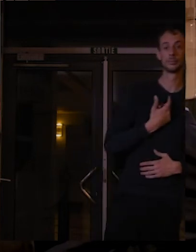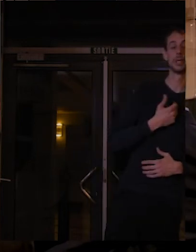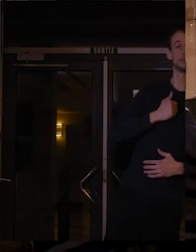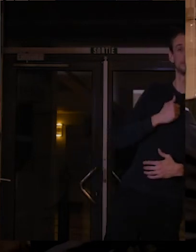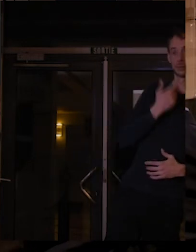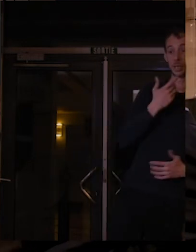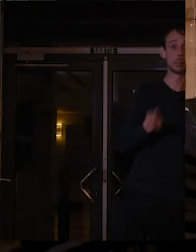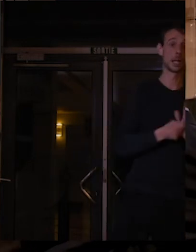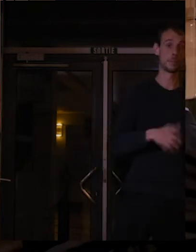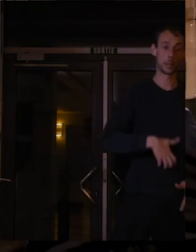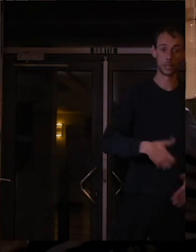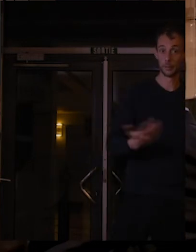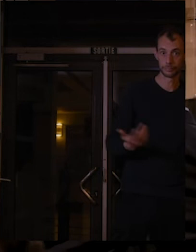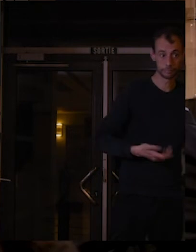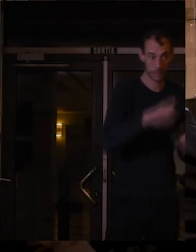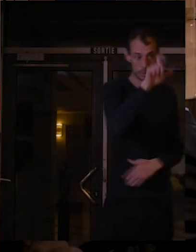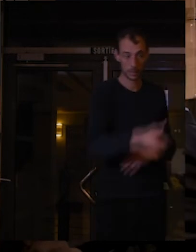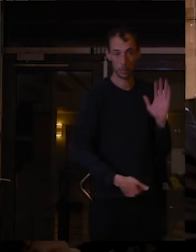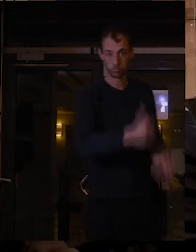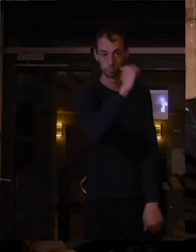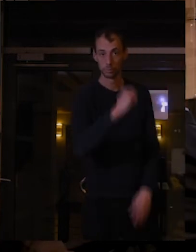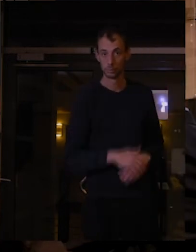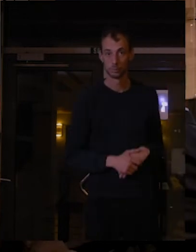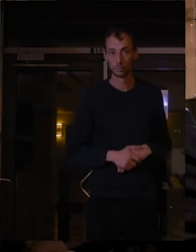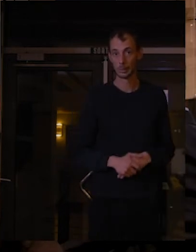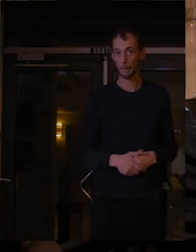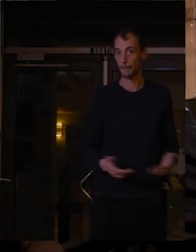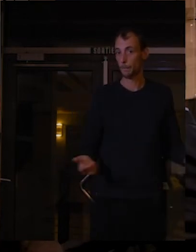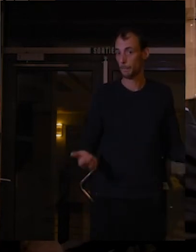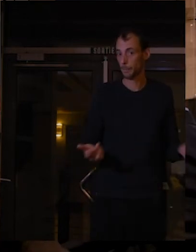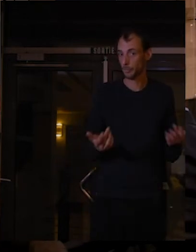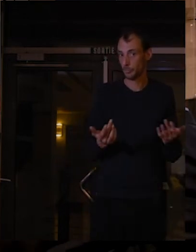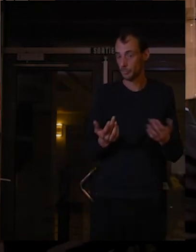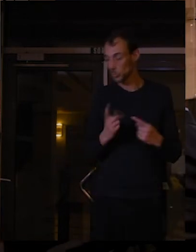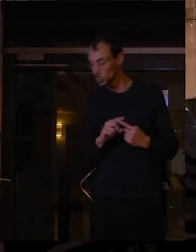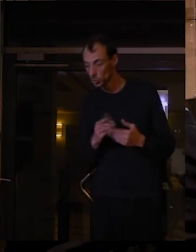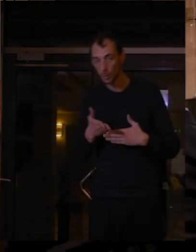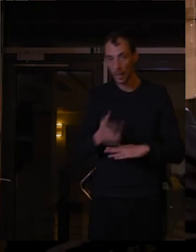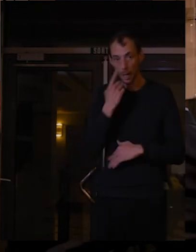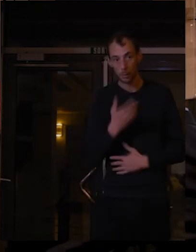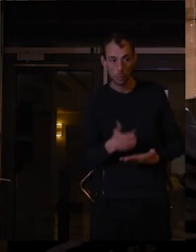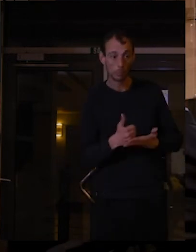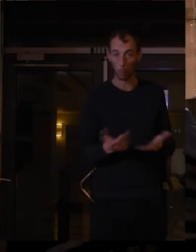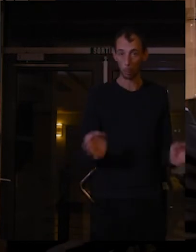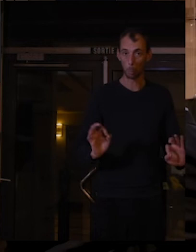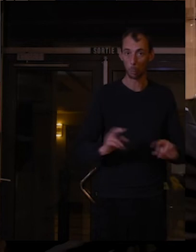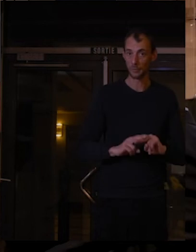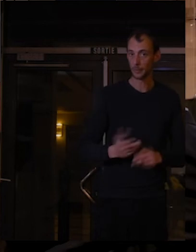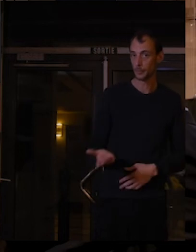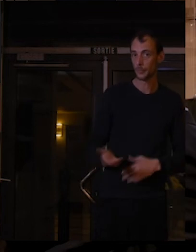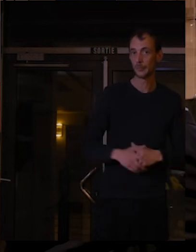elle se débrouille. Clairement, il n'y a pas de choses qui sont mises en place. Et